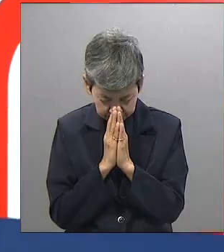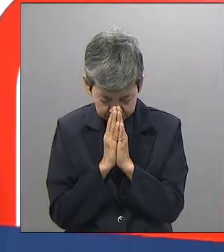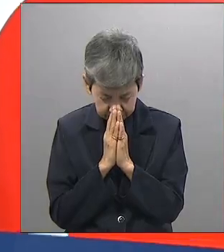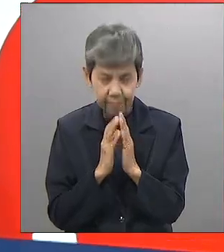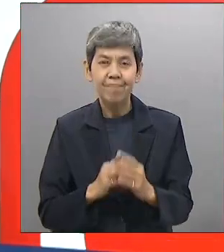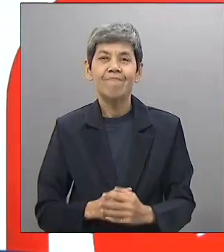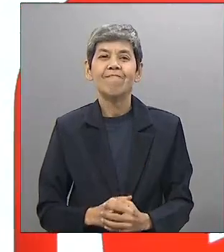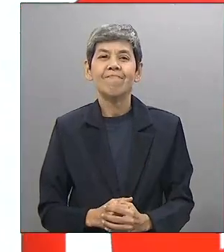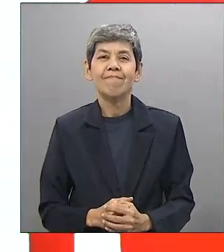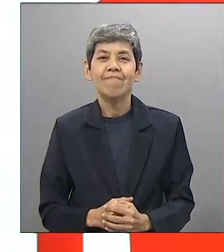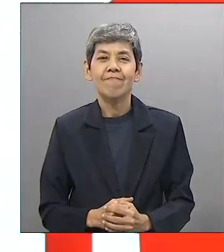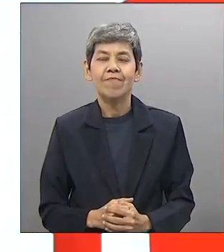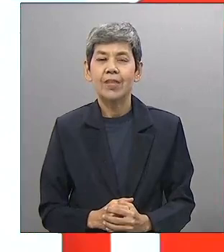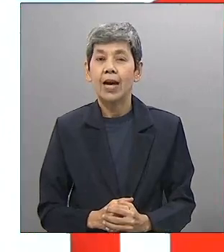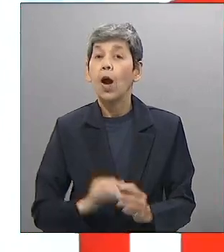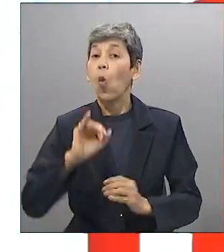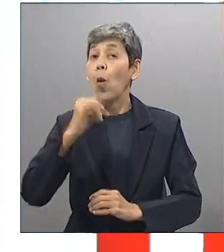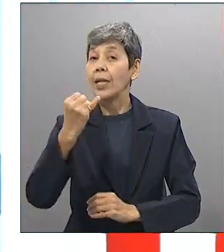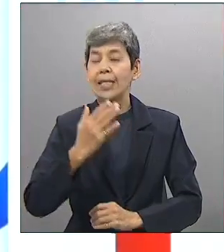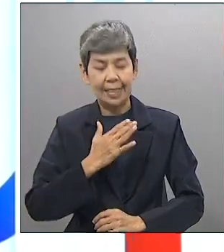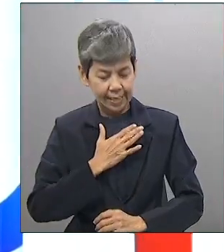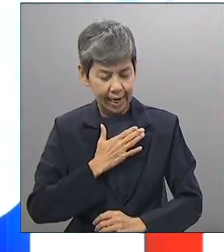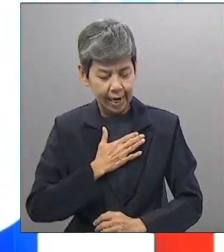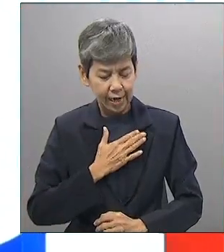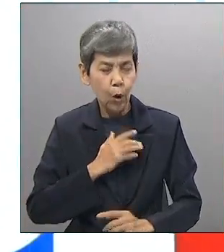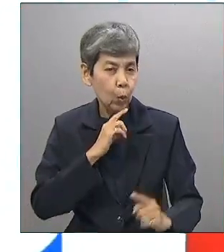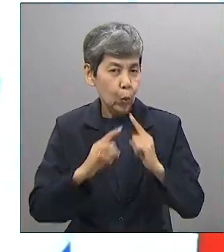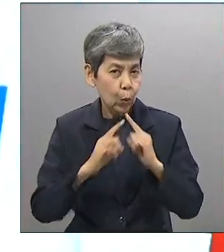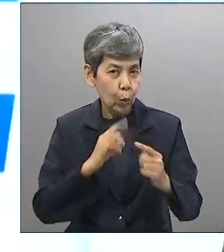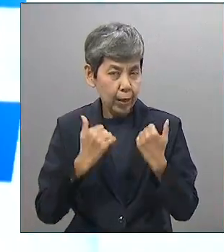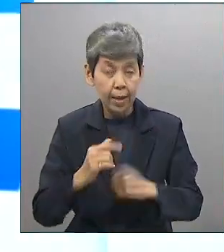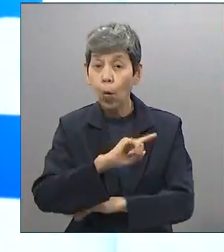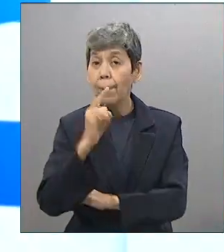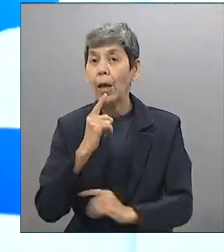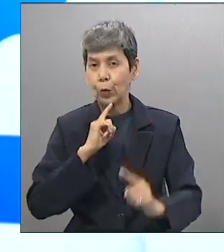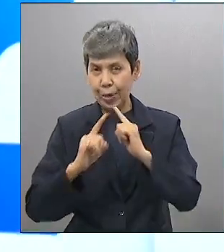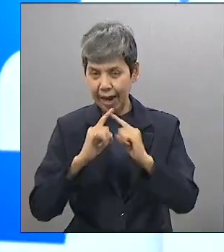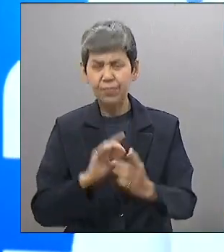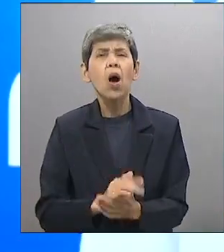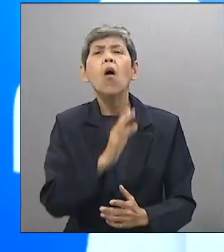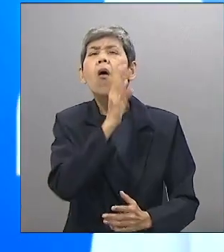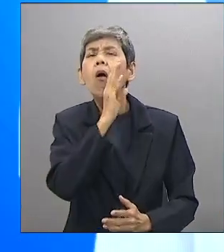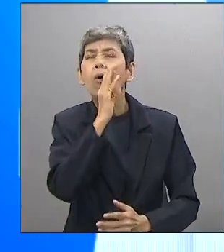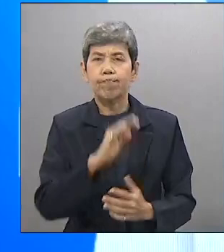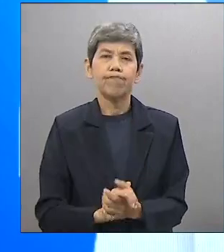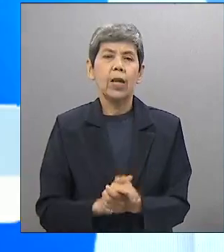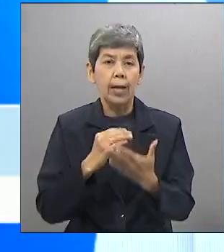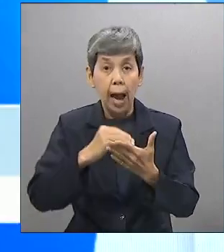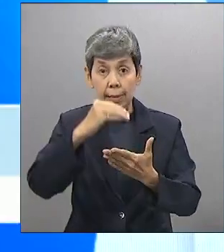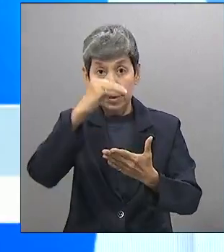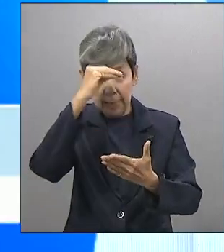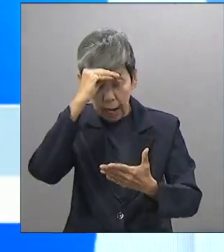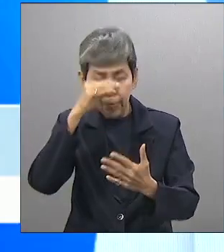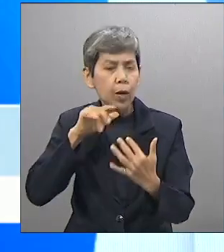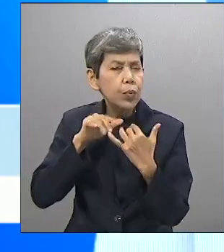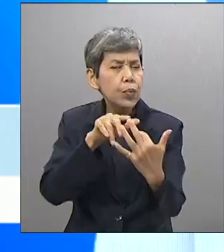สวัสดีคะคณผชมต้อนรับ ชาววัจักับชมพ Understanding ใช่วงคุยกัวันใหม่นะคะคณผู้ชม RF พูดถเรื่องของการศึรษาแล้ว ไม่